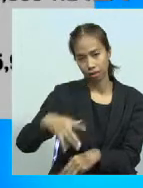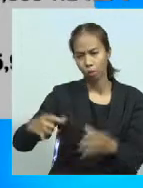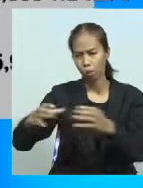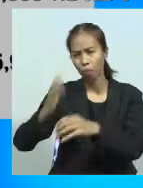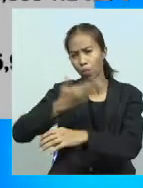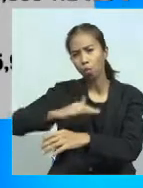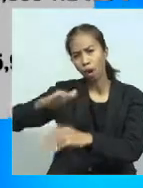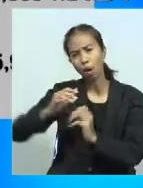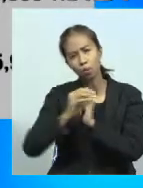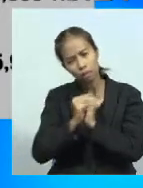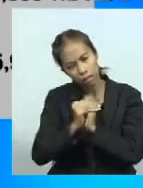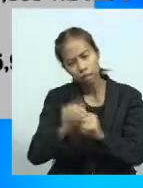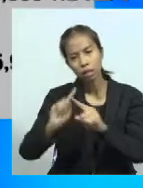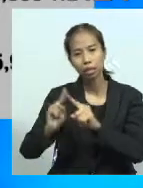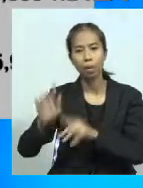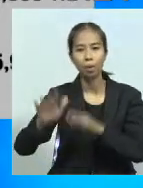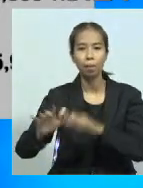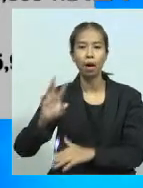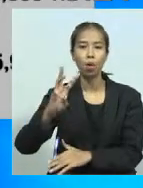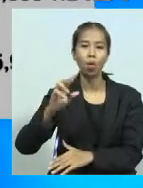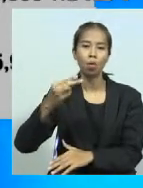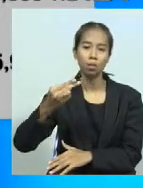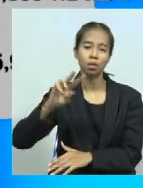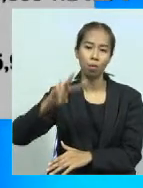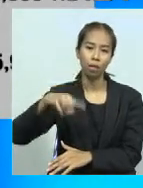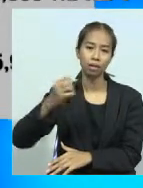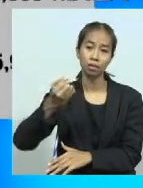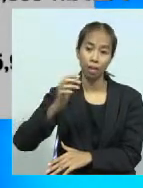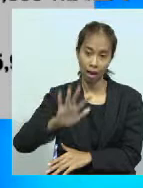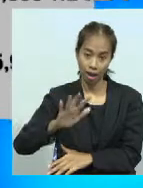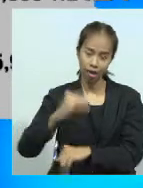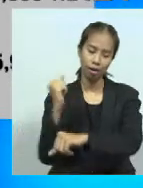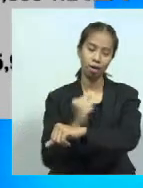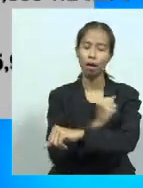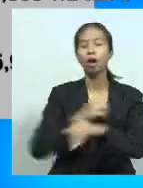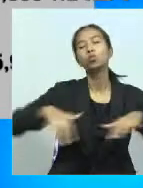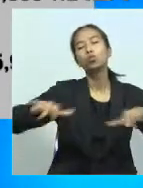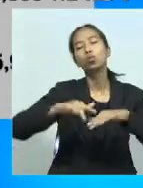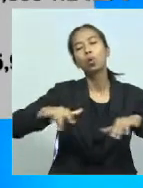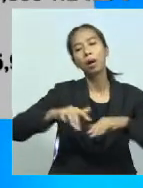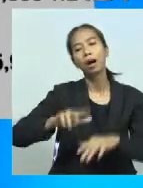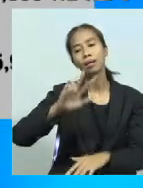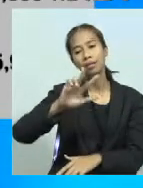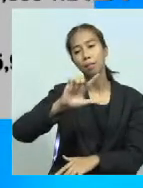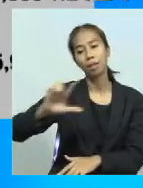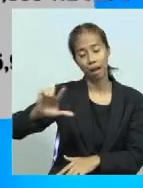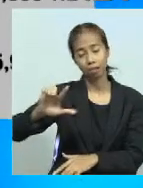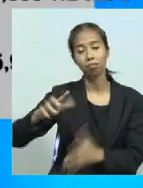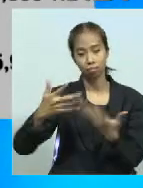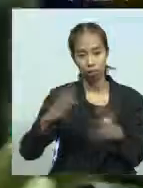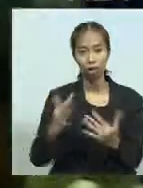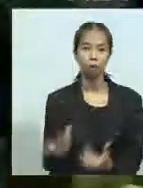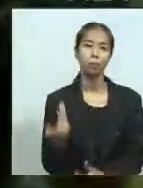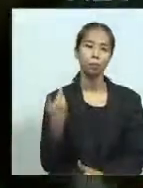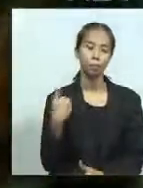รือจีนฮ่อ 62,015 คนและแรงงานทั่วไปอีกกว่า3ล้านคนประกอบด้ว